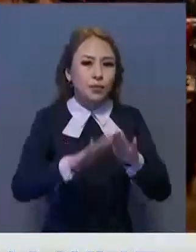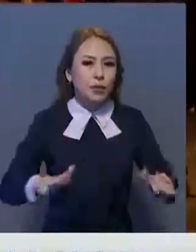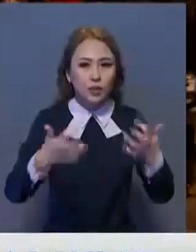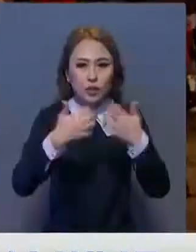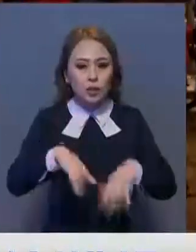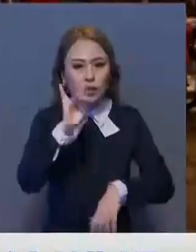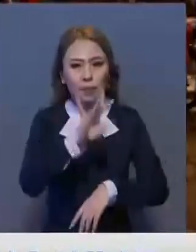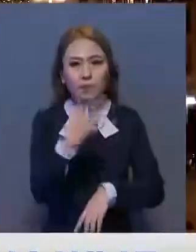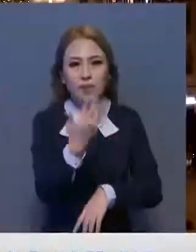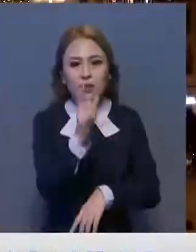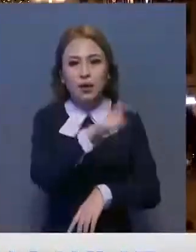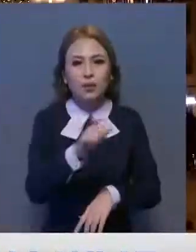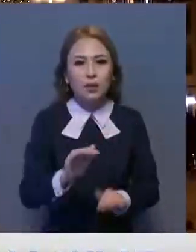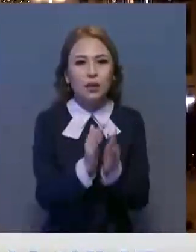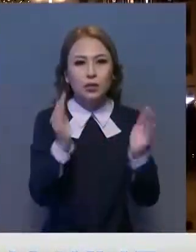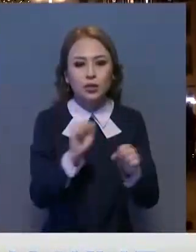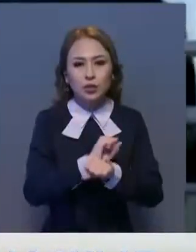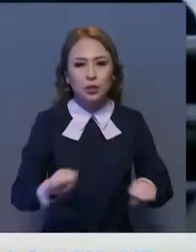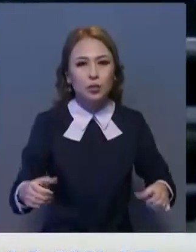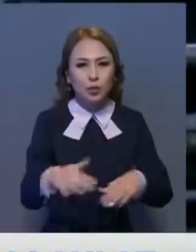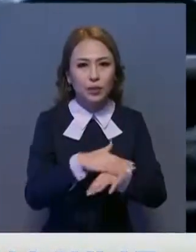5 адамнан артық жиналуға болмайды.